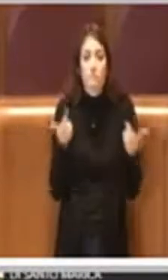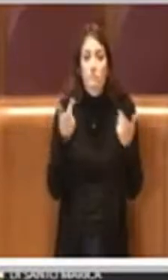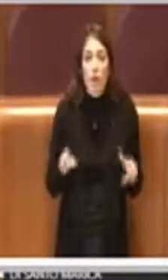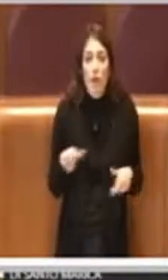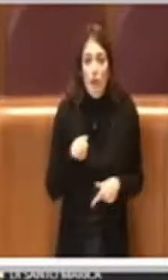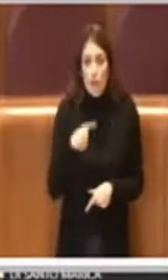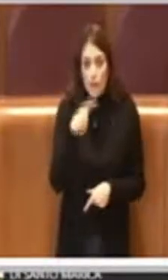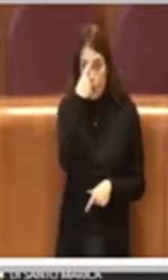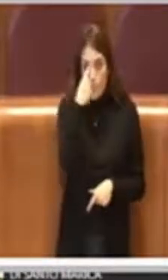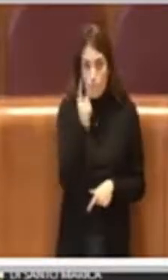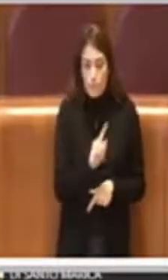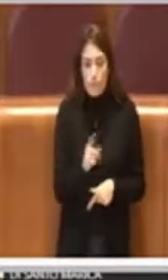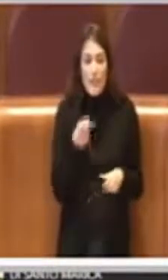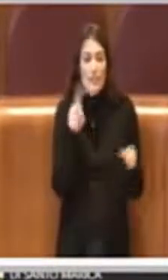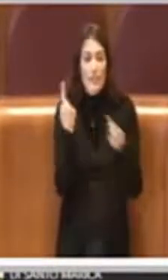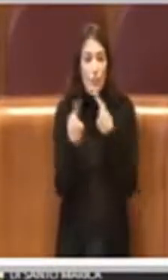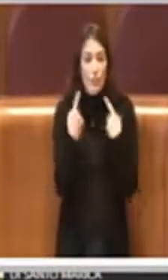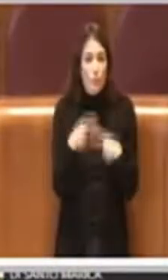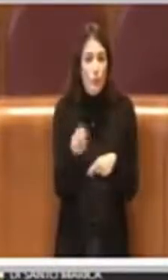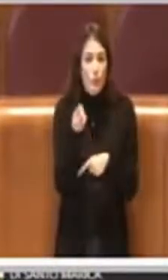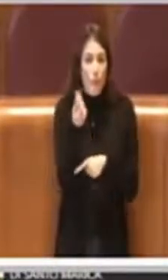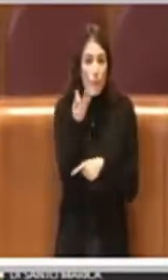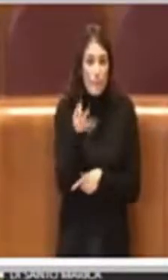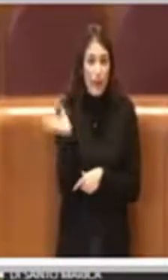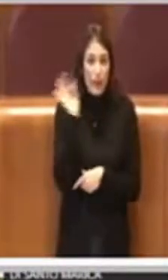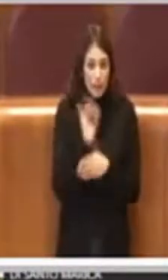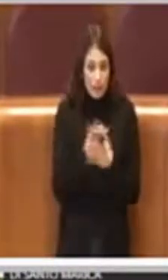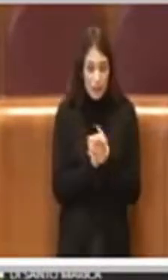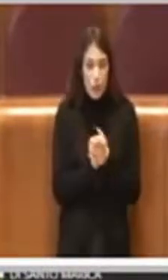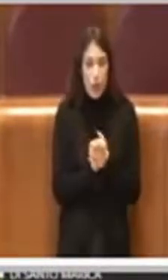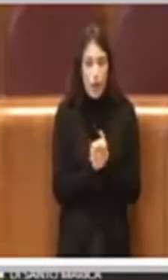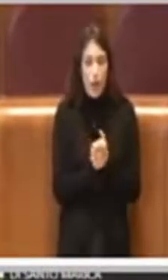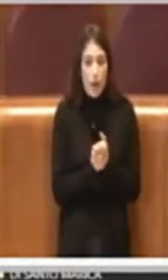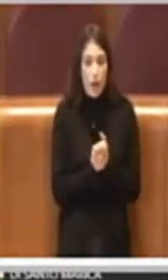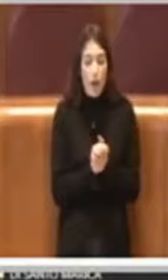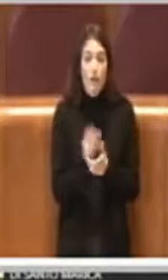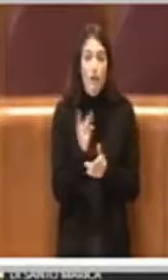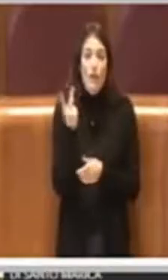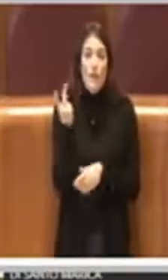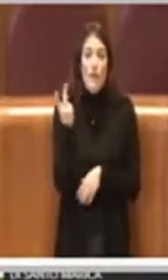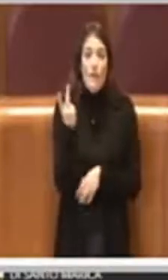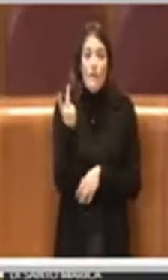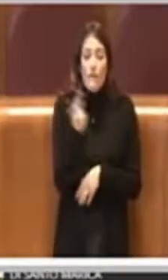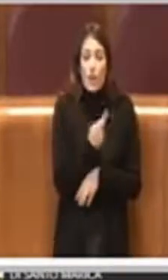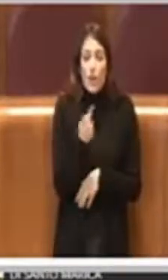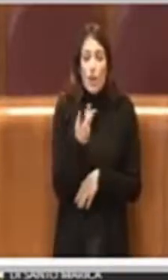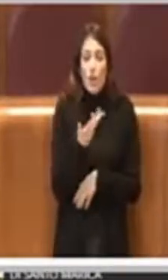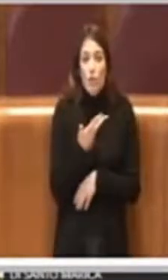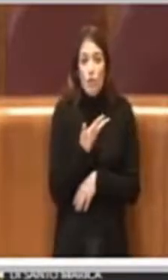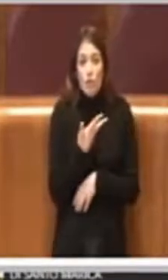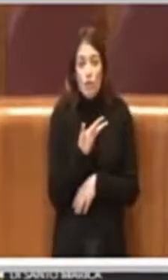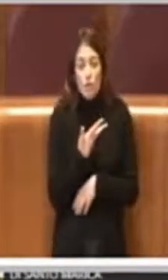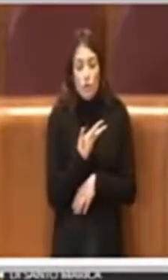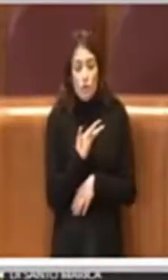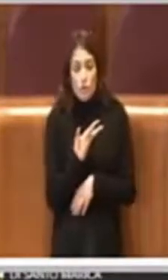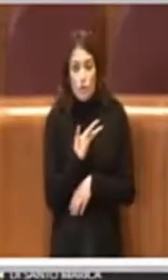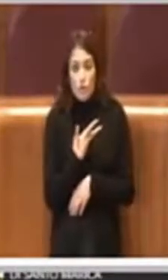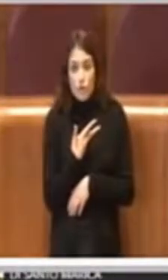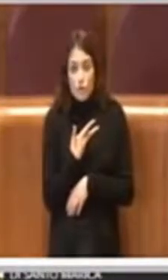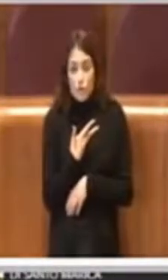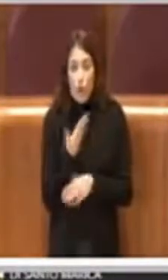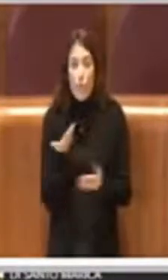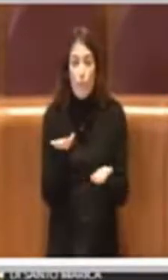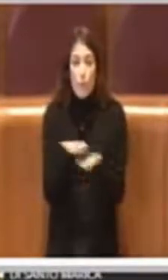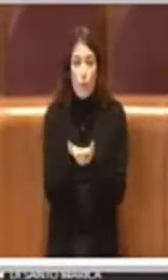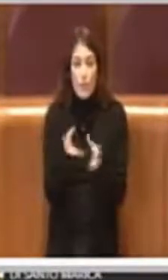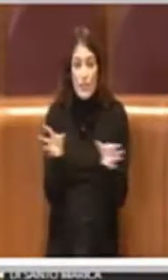po' particolare. Possiamo anche aggiungere l'espressione di parere di cinque commissioni su questa proposta, mentre appunto la proposta